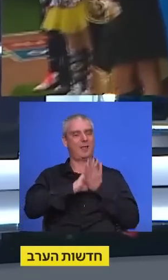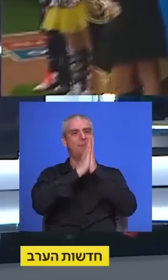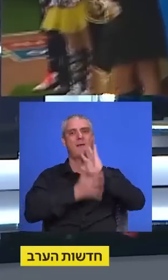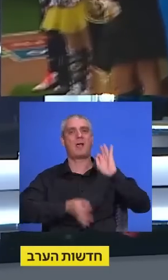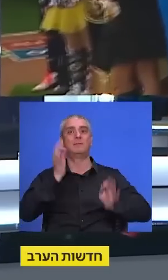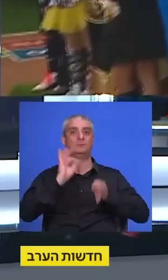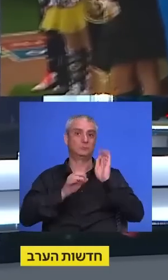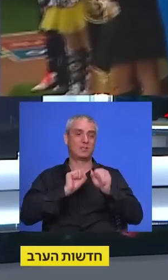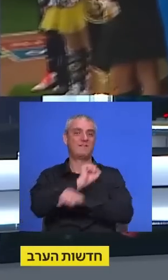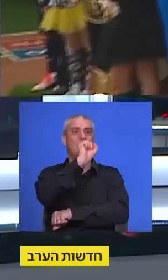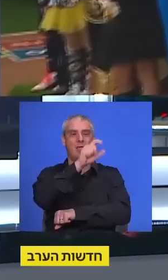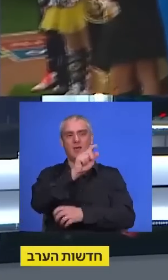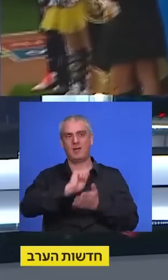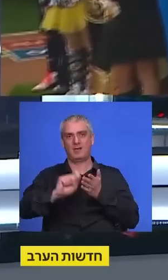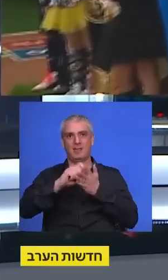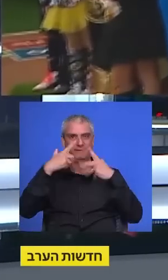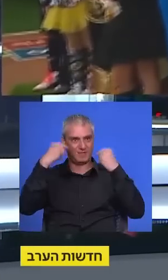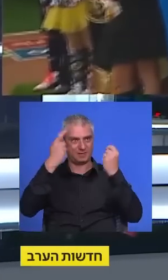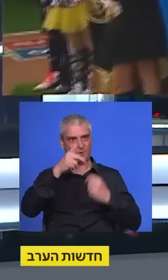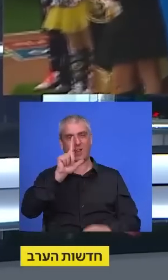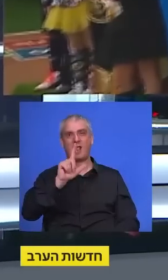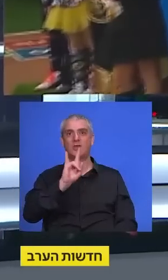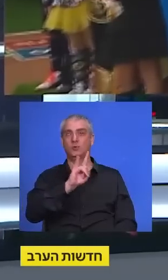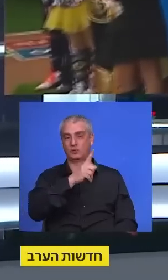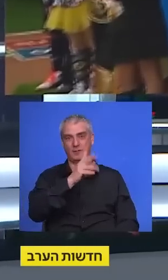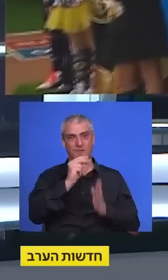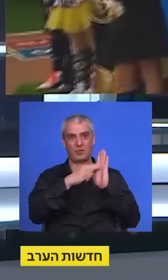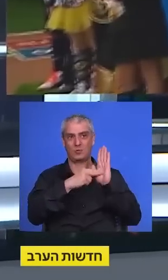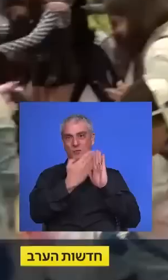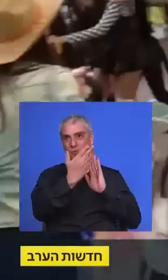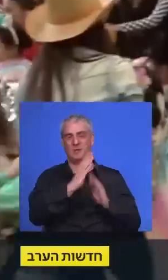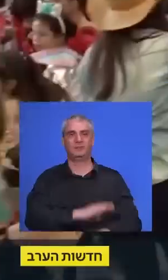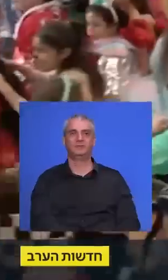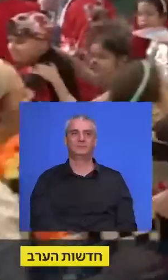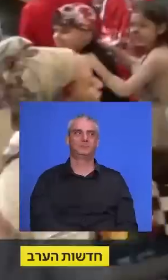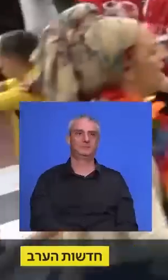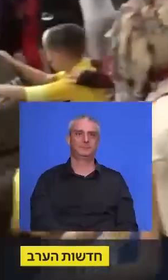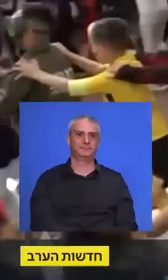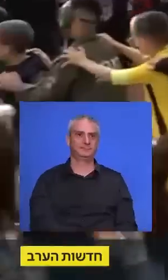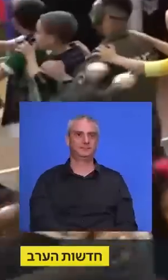המשפטית והמחאה. כתבנו לענייני חינוך לירן חוג'יינוף עם התמונות.